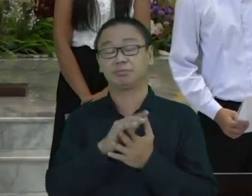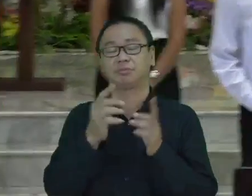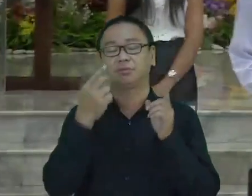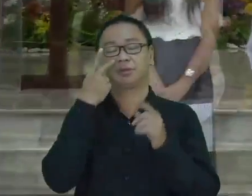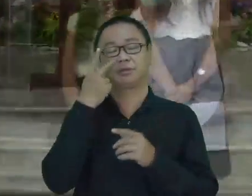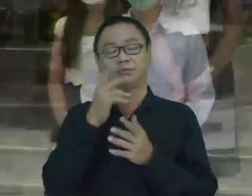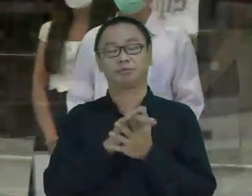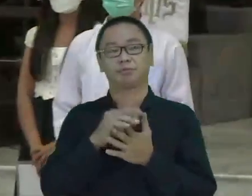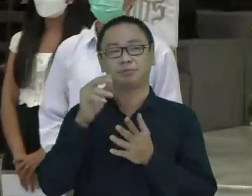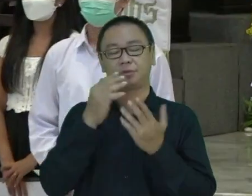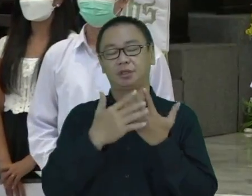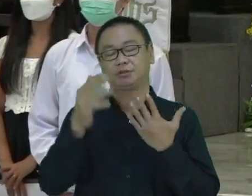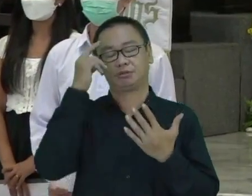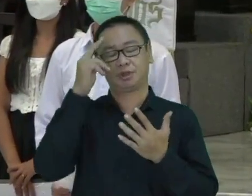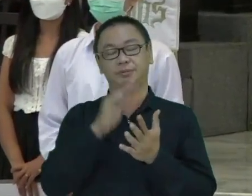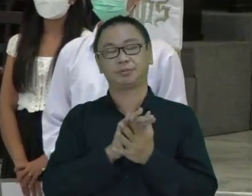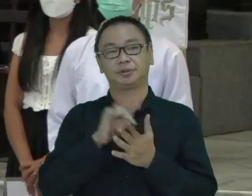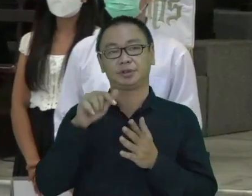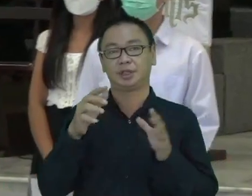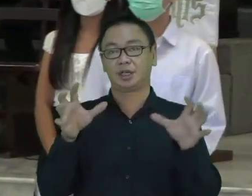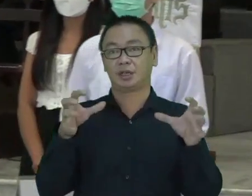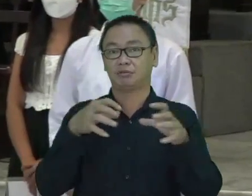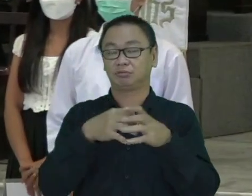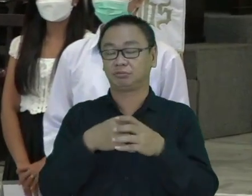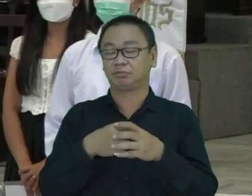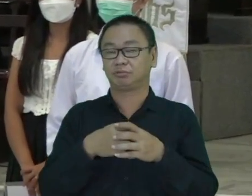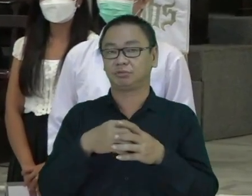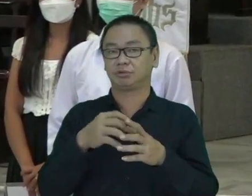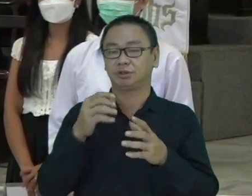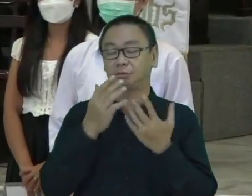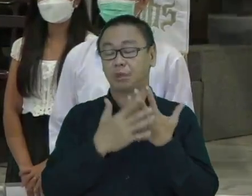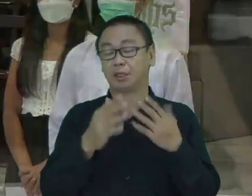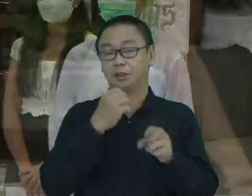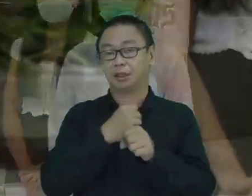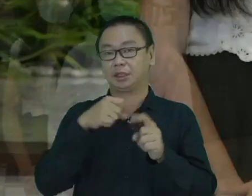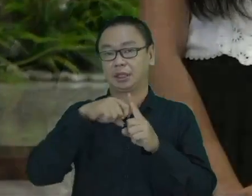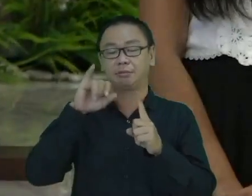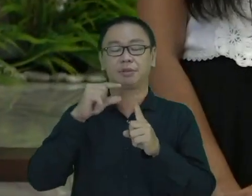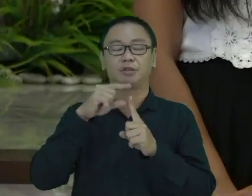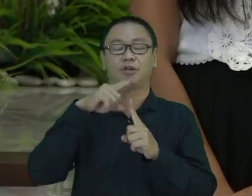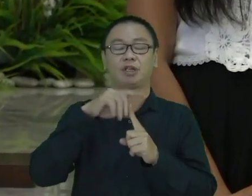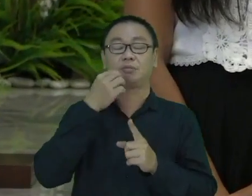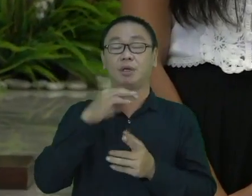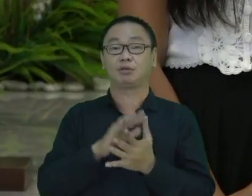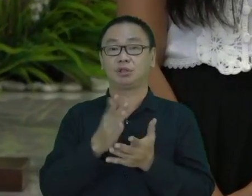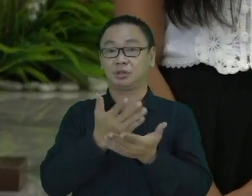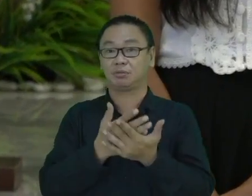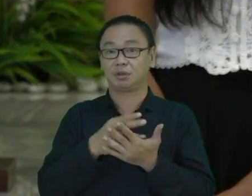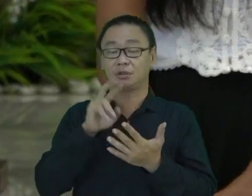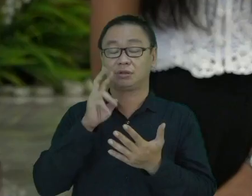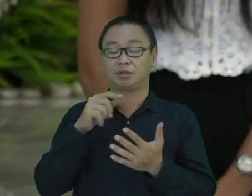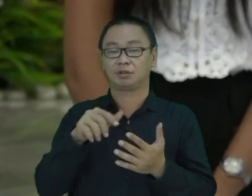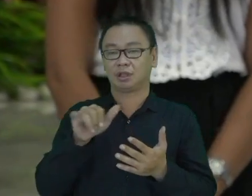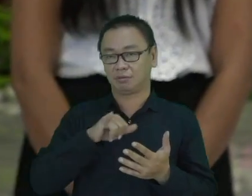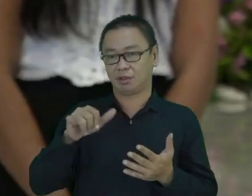Ya, jemaat Tuhan, inilah anggota jemaat GKI Peterongan yang baru. Terimalah saudara-saudara ini sebagai sesama tubuh